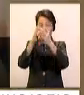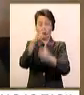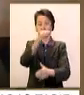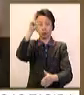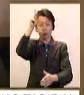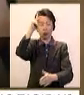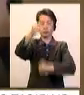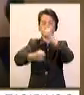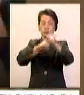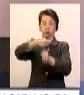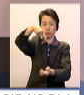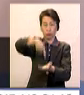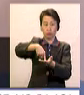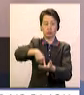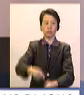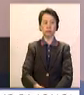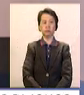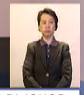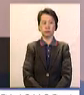Kelantan tahun ini.